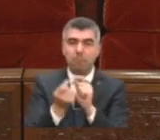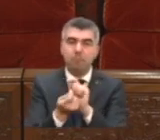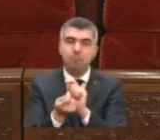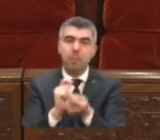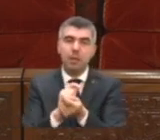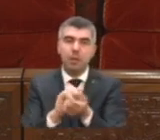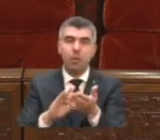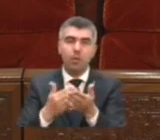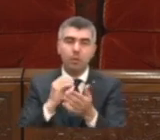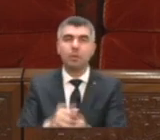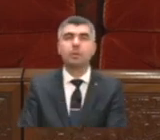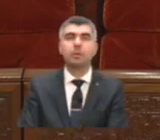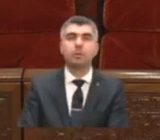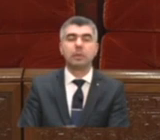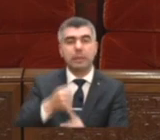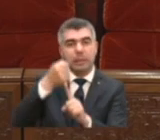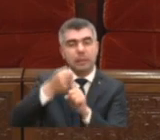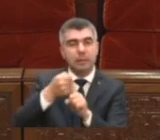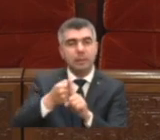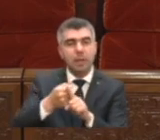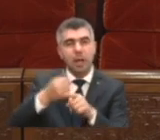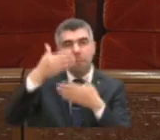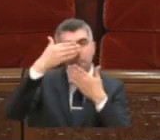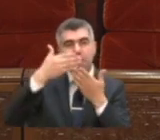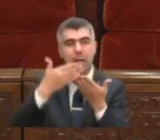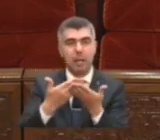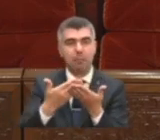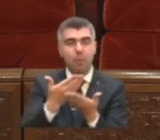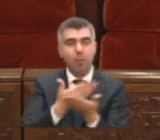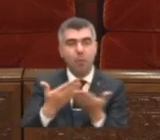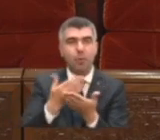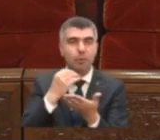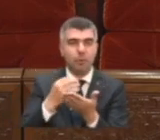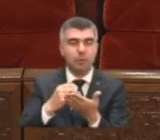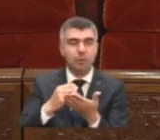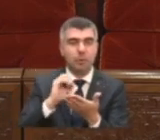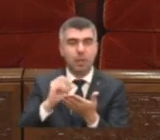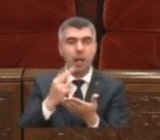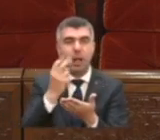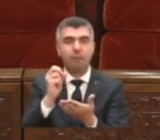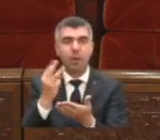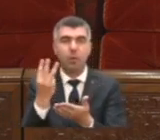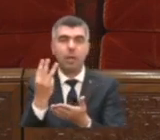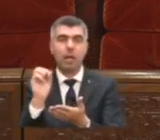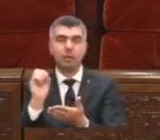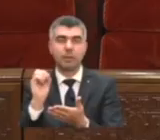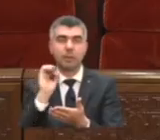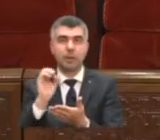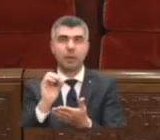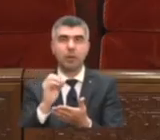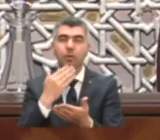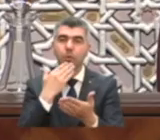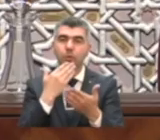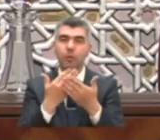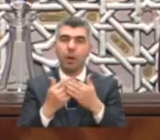الخطيرة للتغير المناخ، قام المغرب بإعداد المخطط الوطني الاستراتيجي للتكيف بحلول عام 2030 لكي يهدف إلى